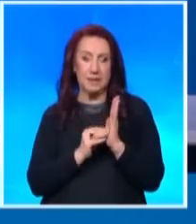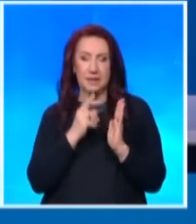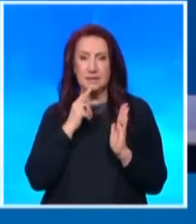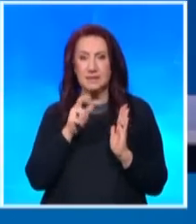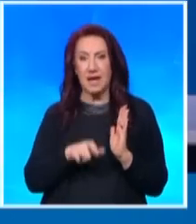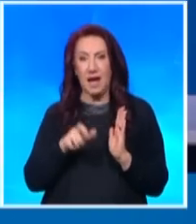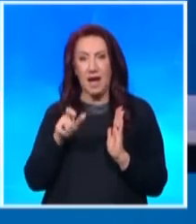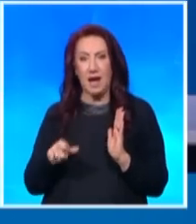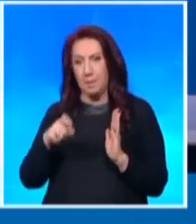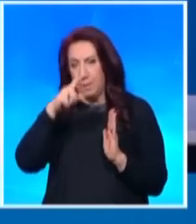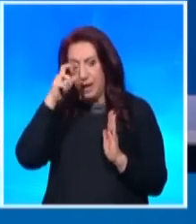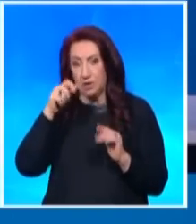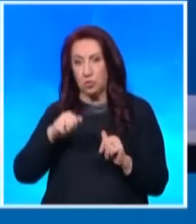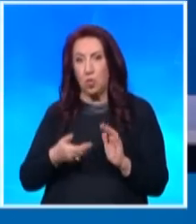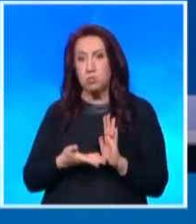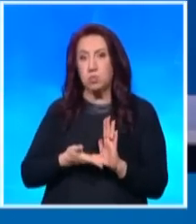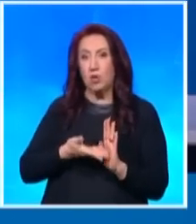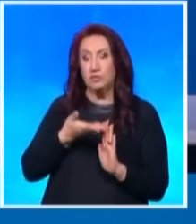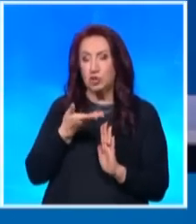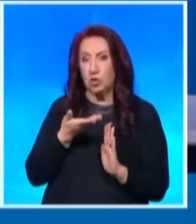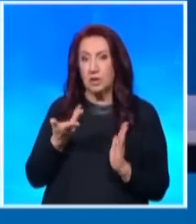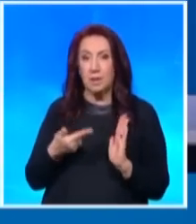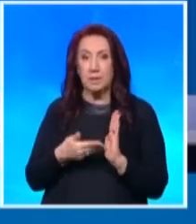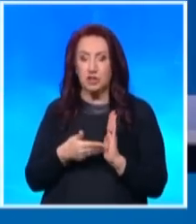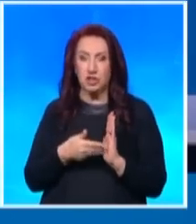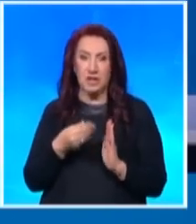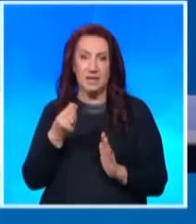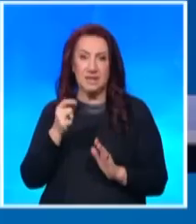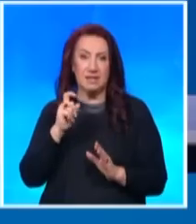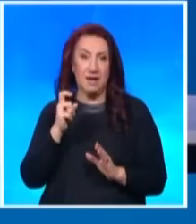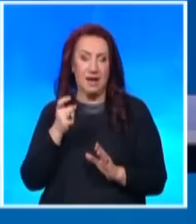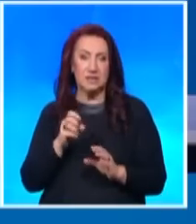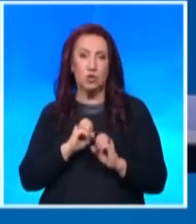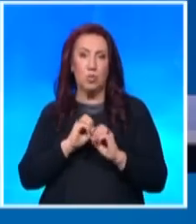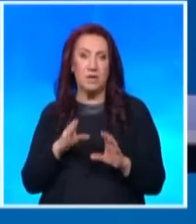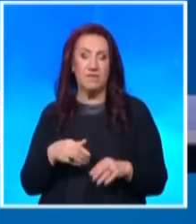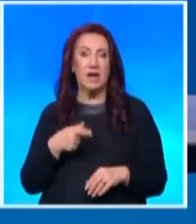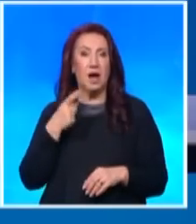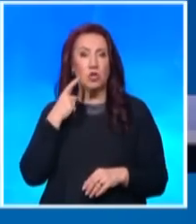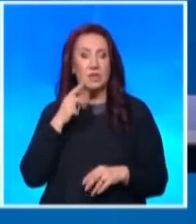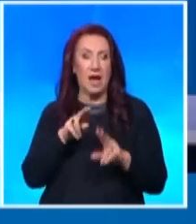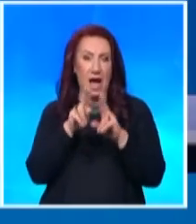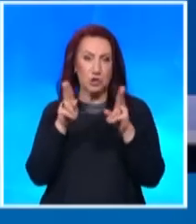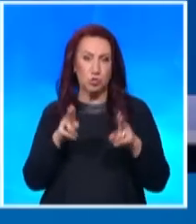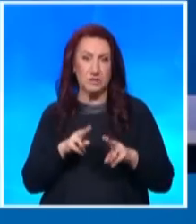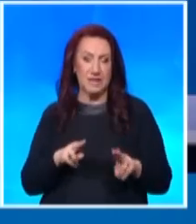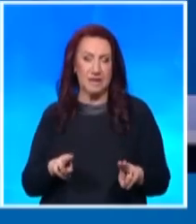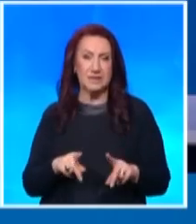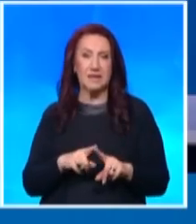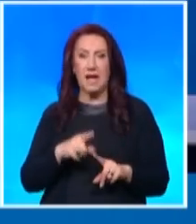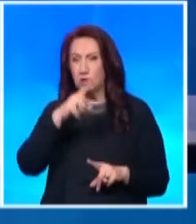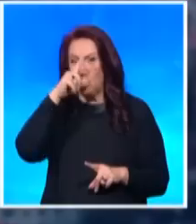по-високи този отоплителен сезон. Причината е цената на газа, обявиха пред БТВ от Асоциацията на топлофикационните